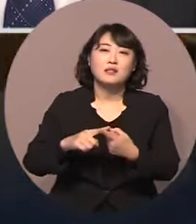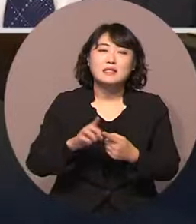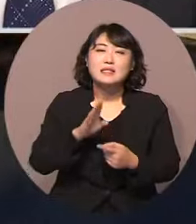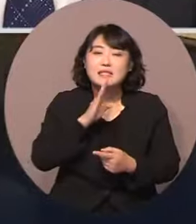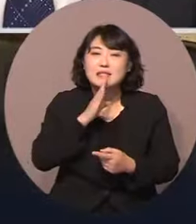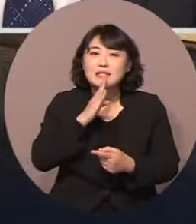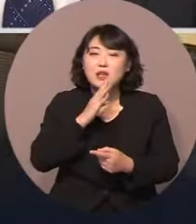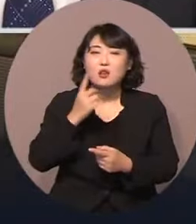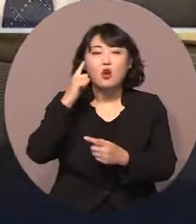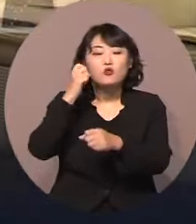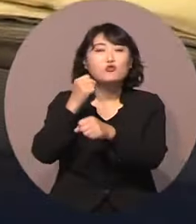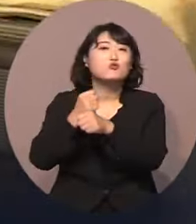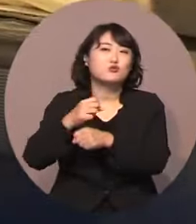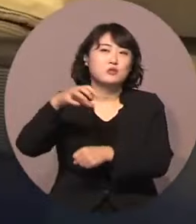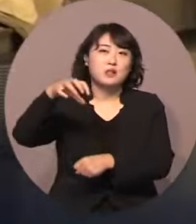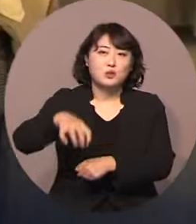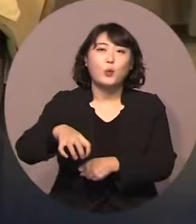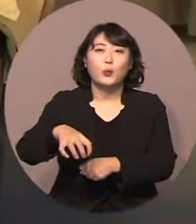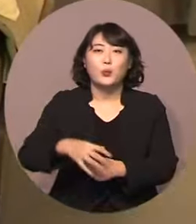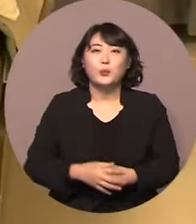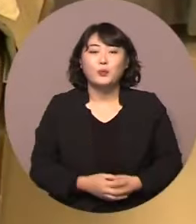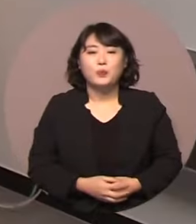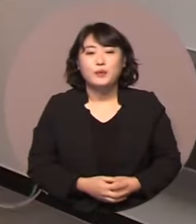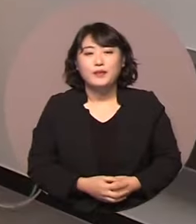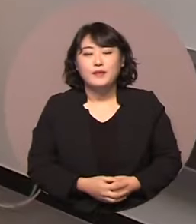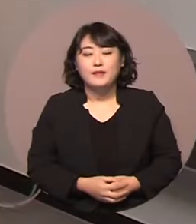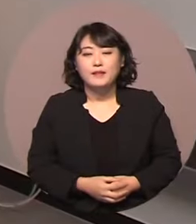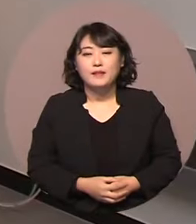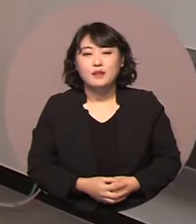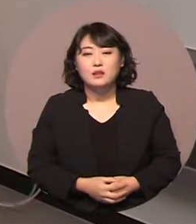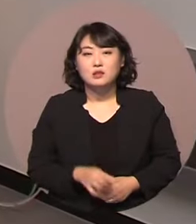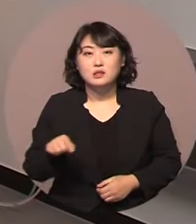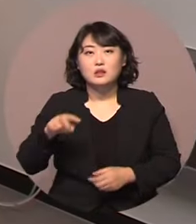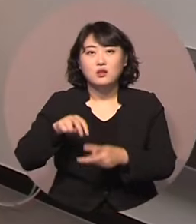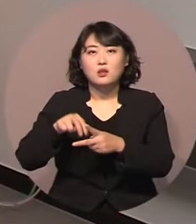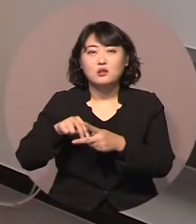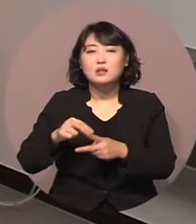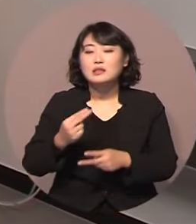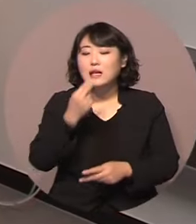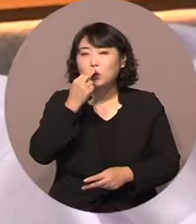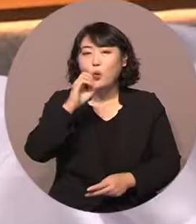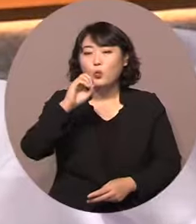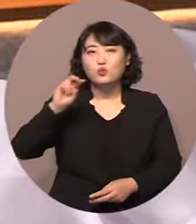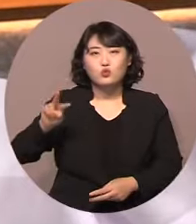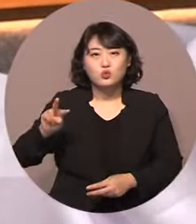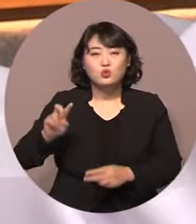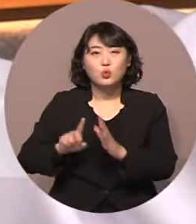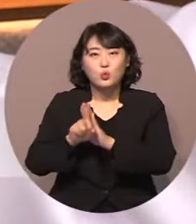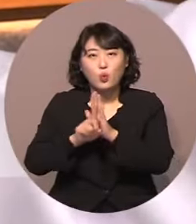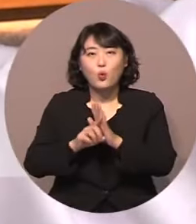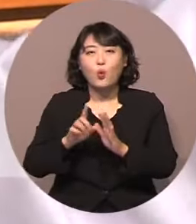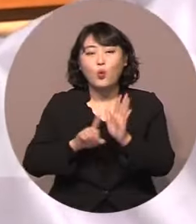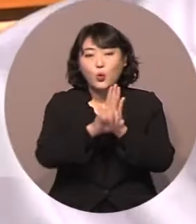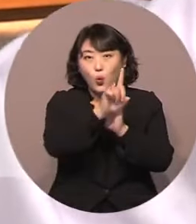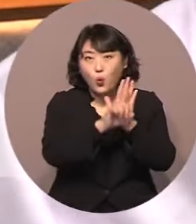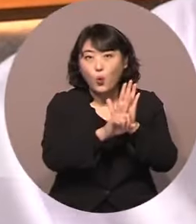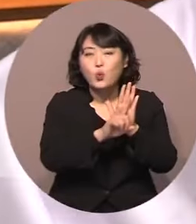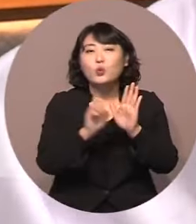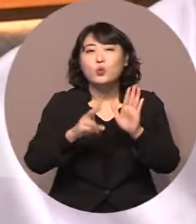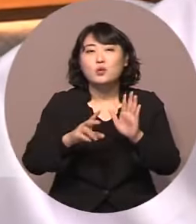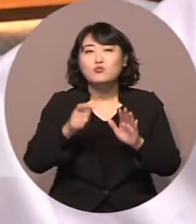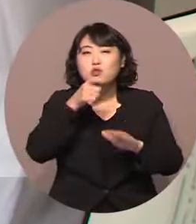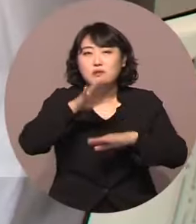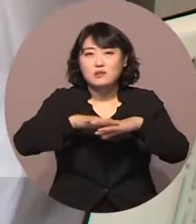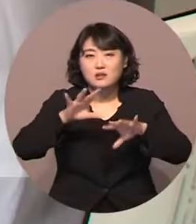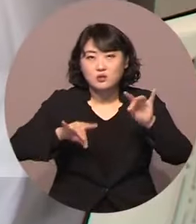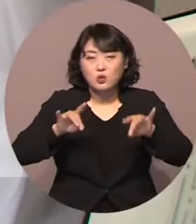실증을 연구하는 기관입니다이 센터에는 산소 농도와 기압 온도와 습도를 조절하고 뇌파와